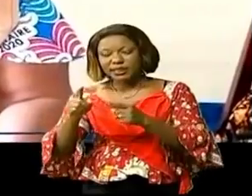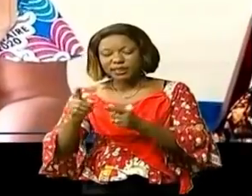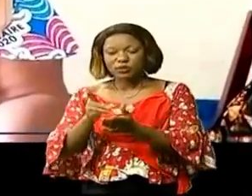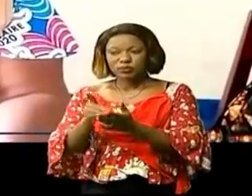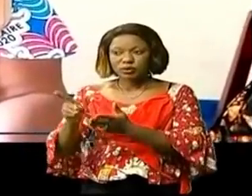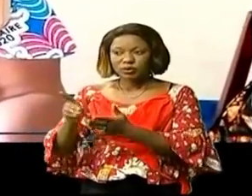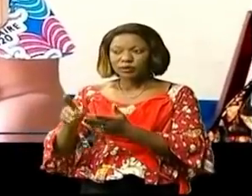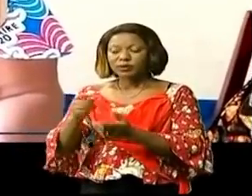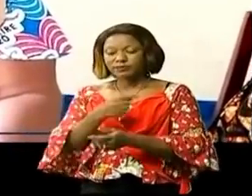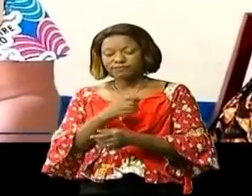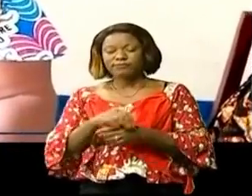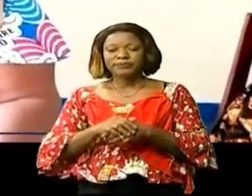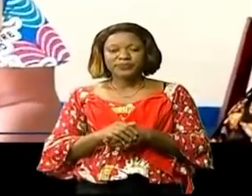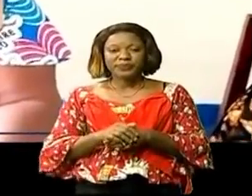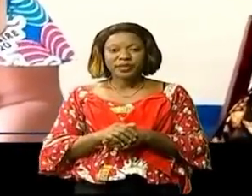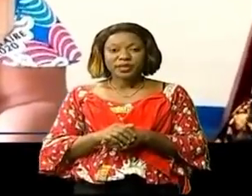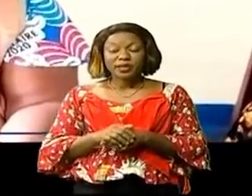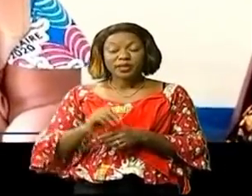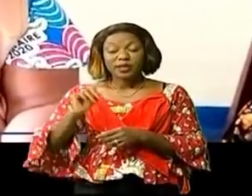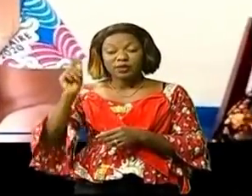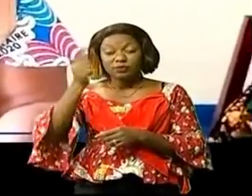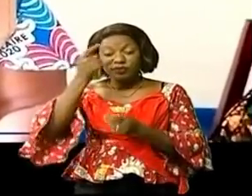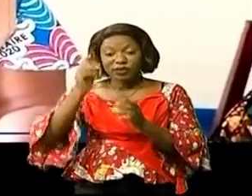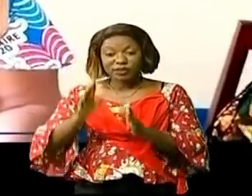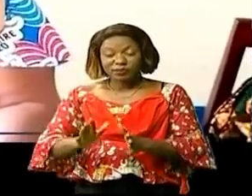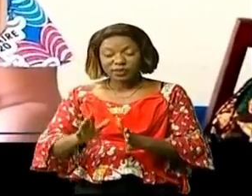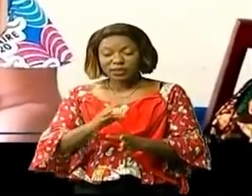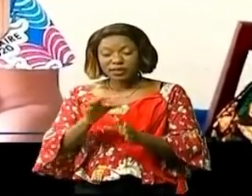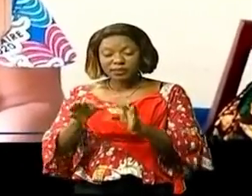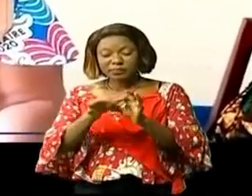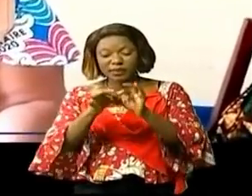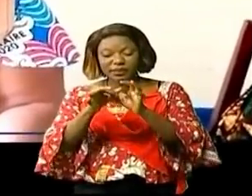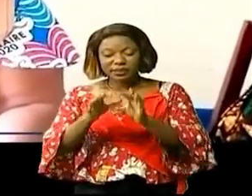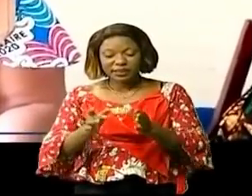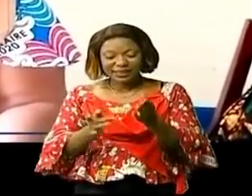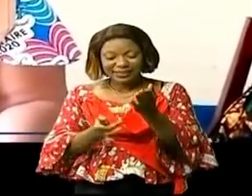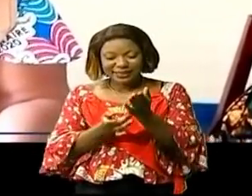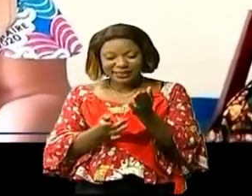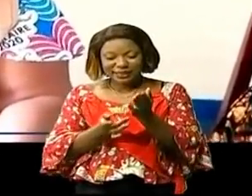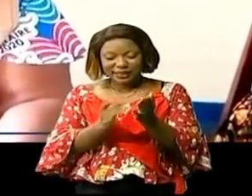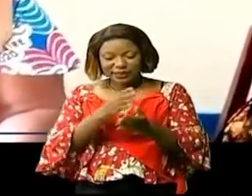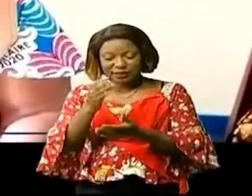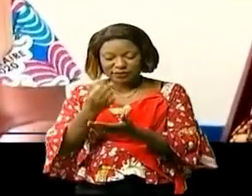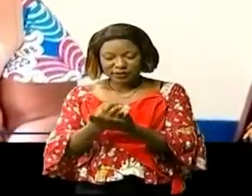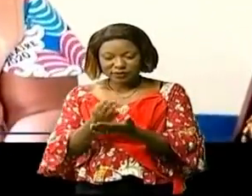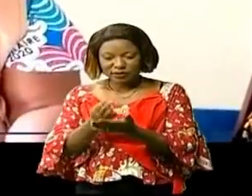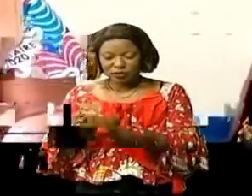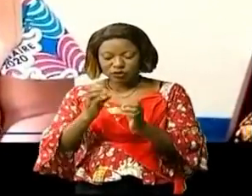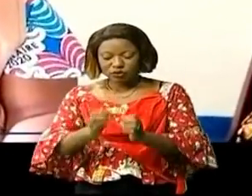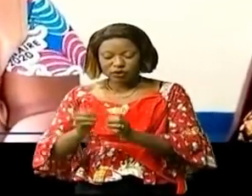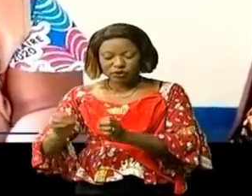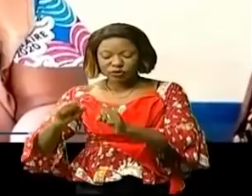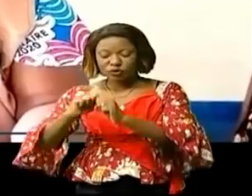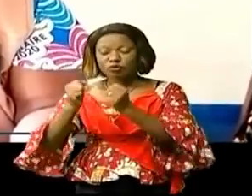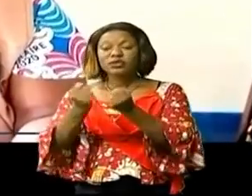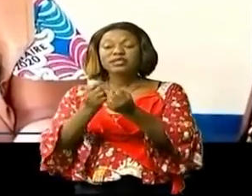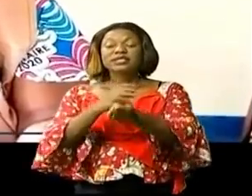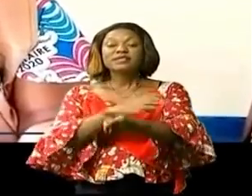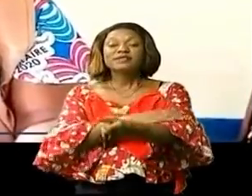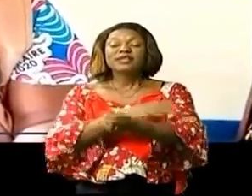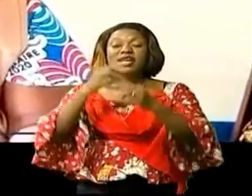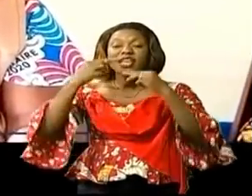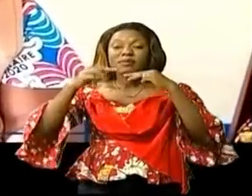Les gouvernements, les partenaires techniques et financiers, les organisations de la société civile, les médias